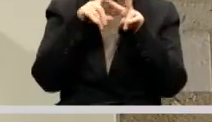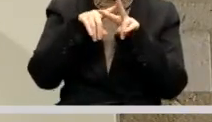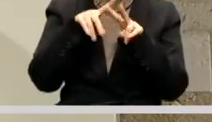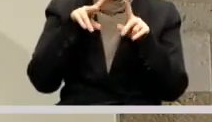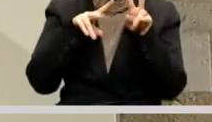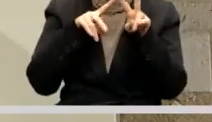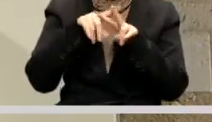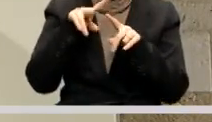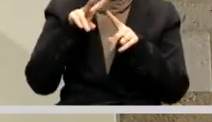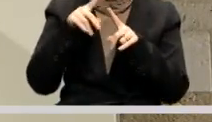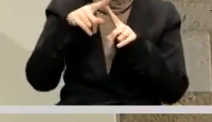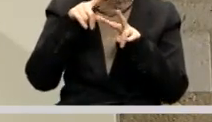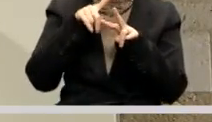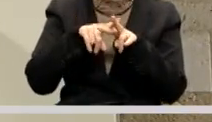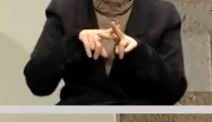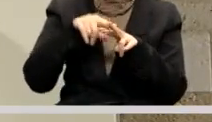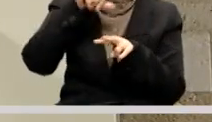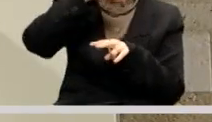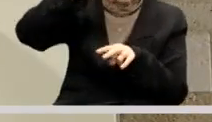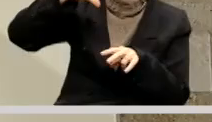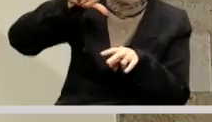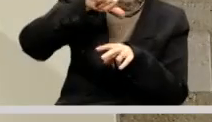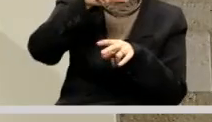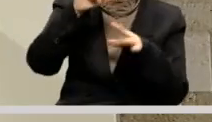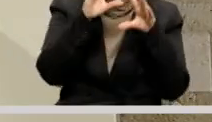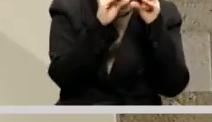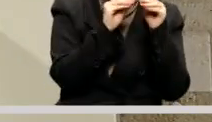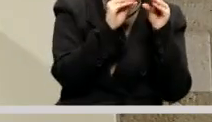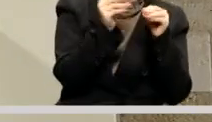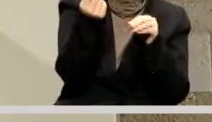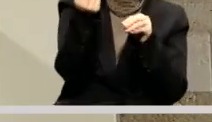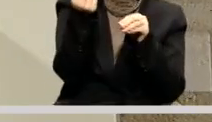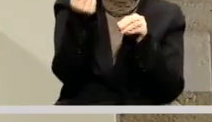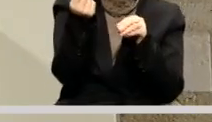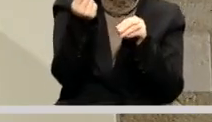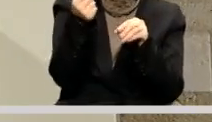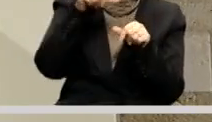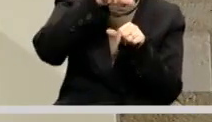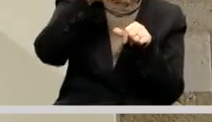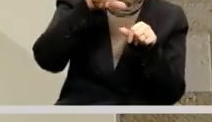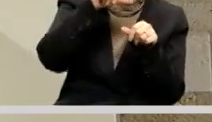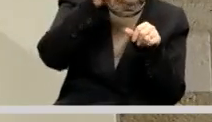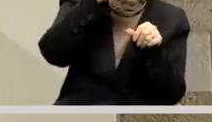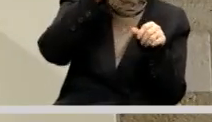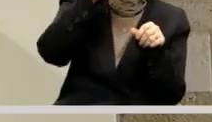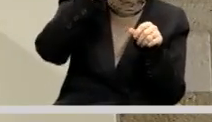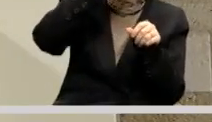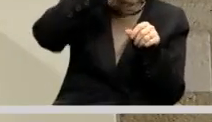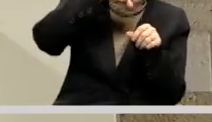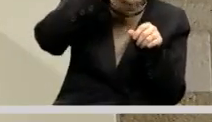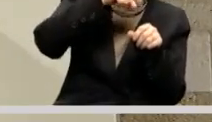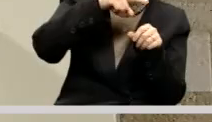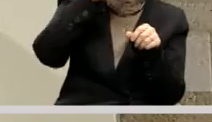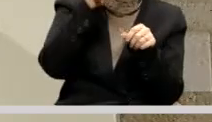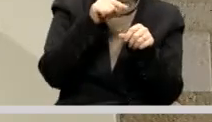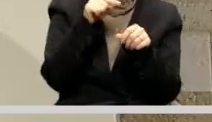Evet. Genelde uyku problemi yaşayanlar için böyle yastıklarını biraz lavanta yağı sıkmaları veya ortamın olduğu yer